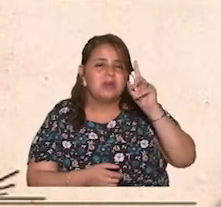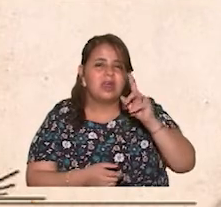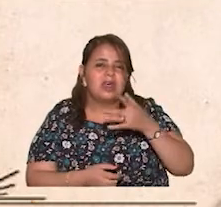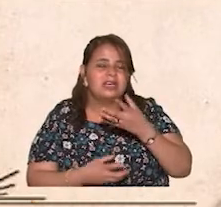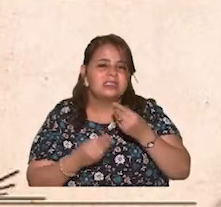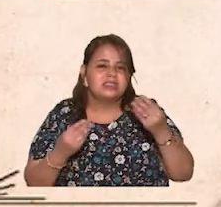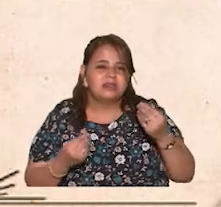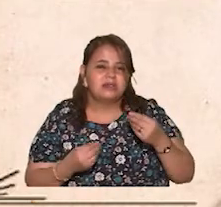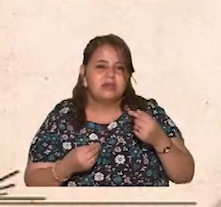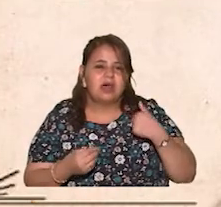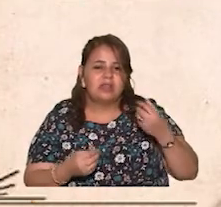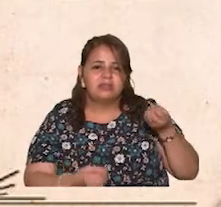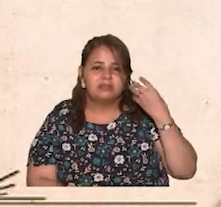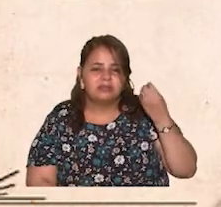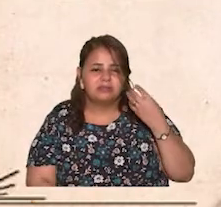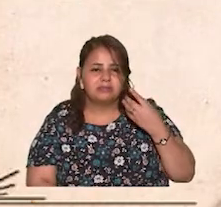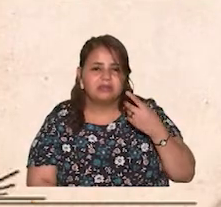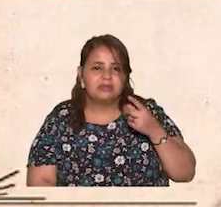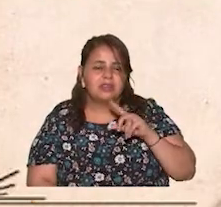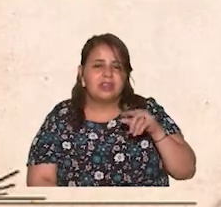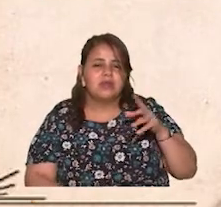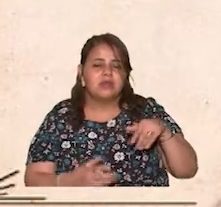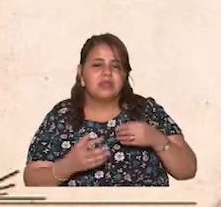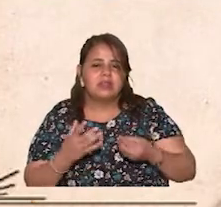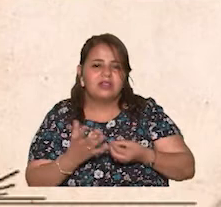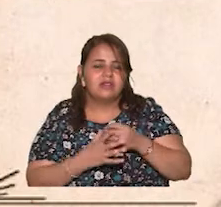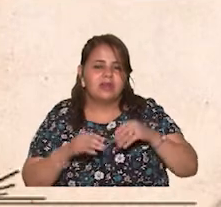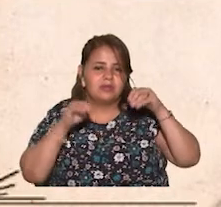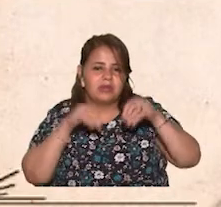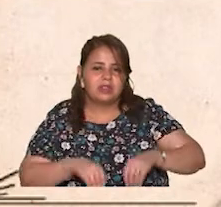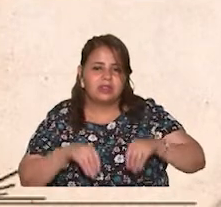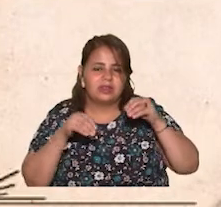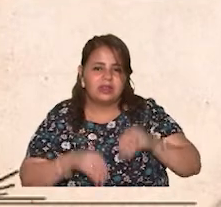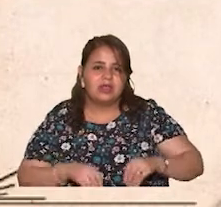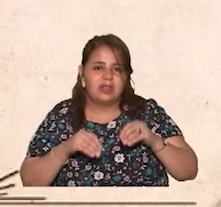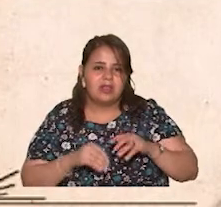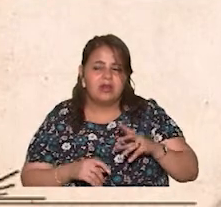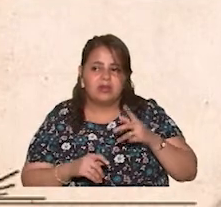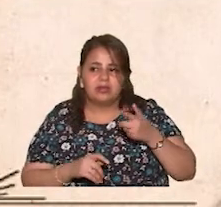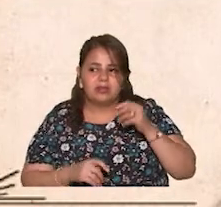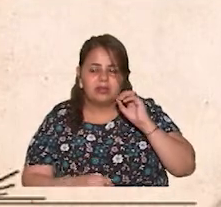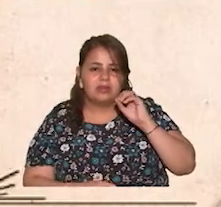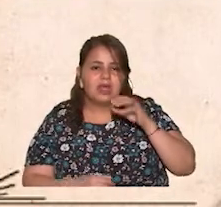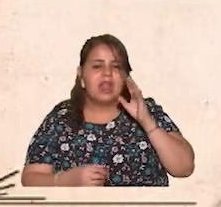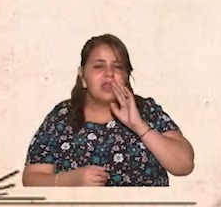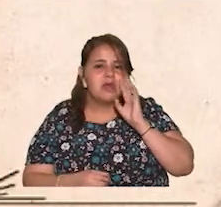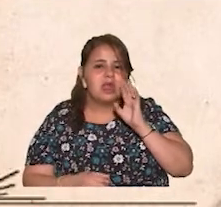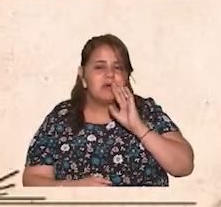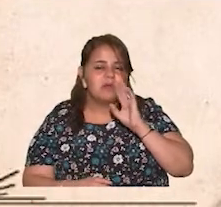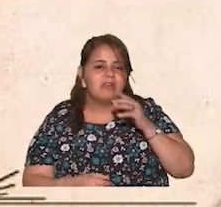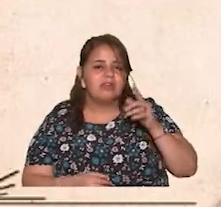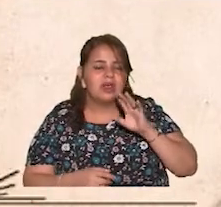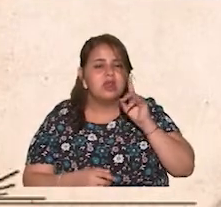حصلش حاجه. تيجي مثلا عند كل طفل بيتعمد وتقعد امه تقول اجحدك واتعهد ان انا هعلمه في